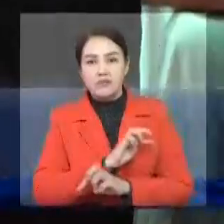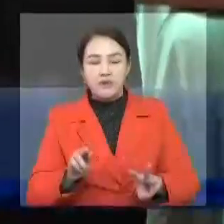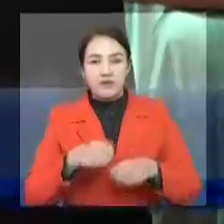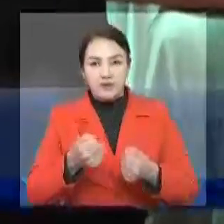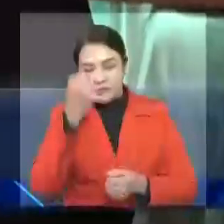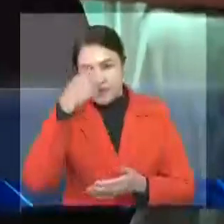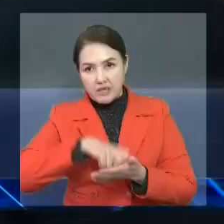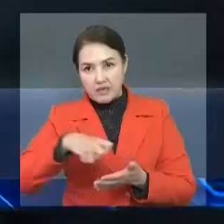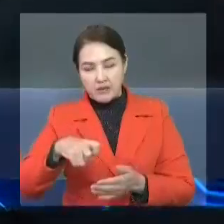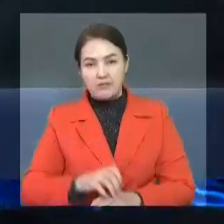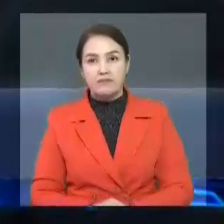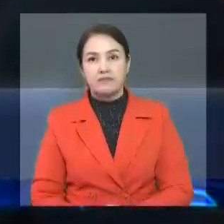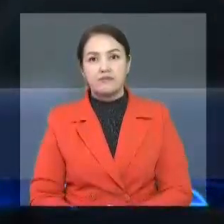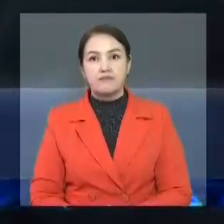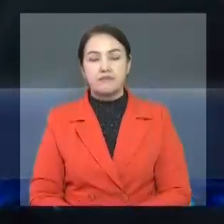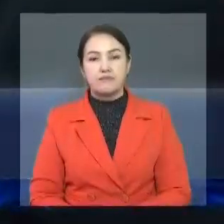письма.